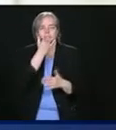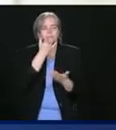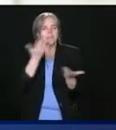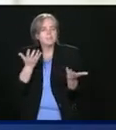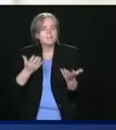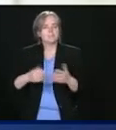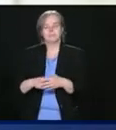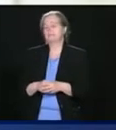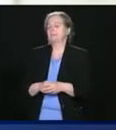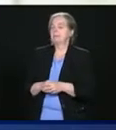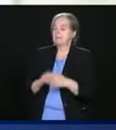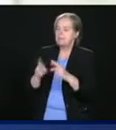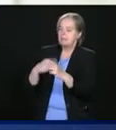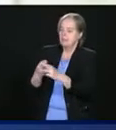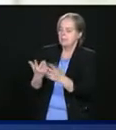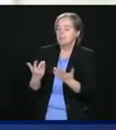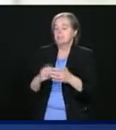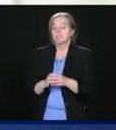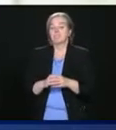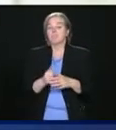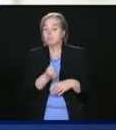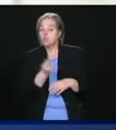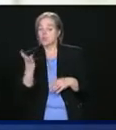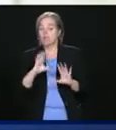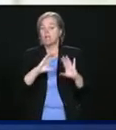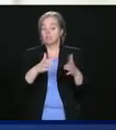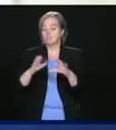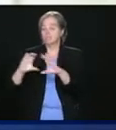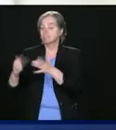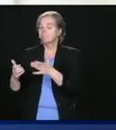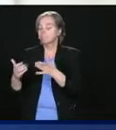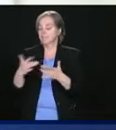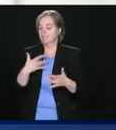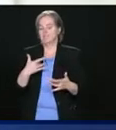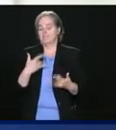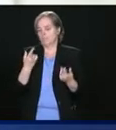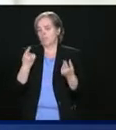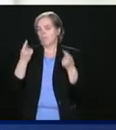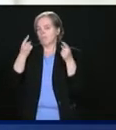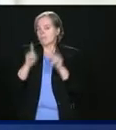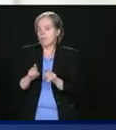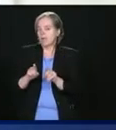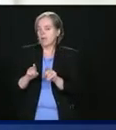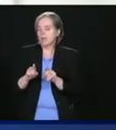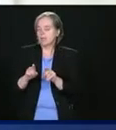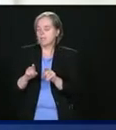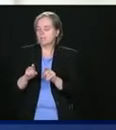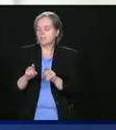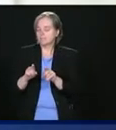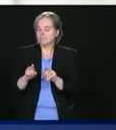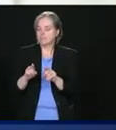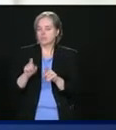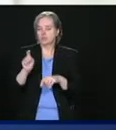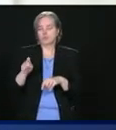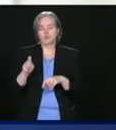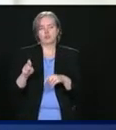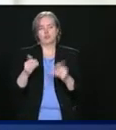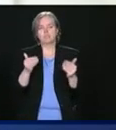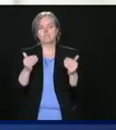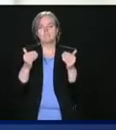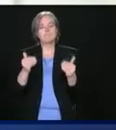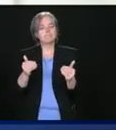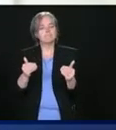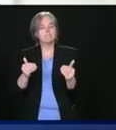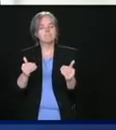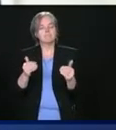plusieurs des différents partis sont d'accord qu'on devrait avancer avec des mesures pour